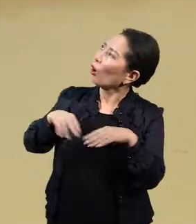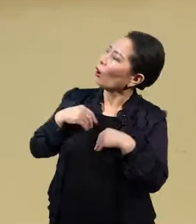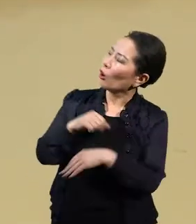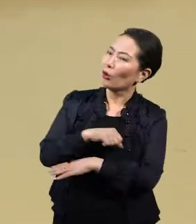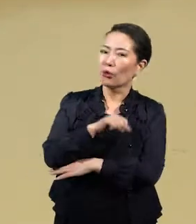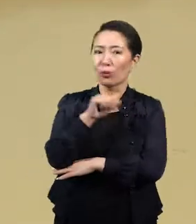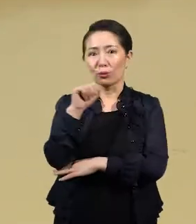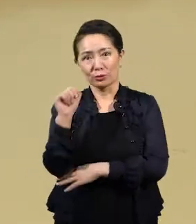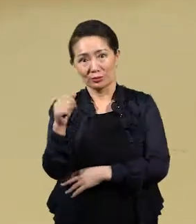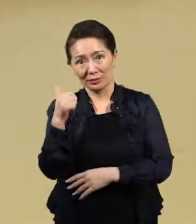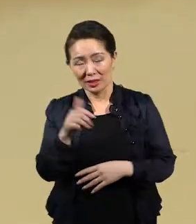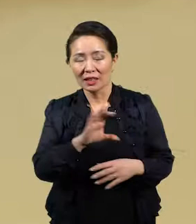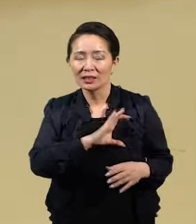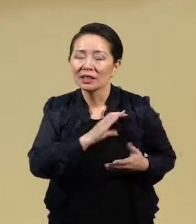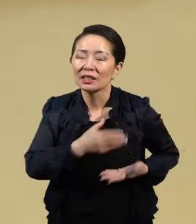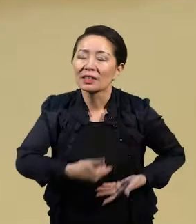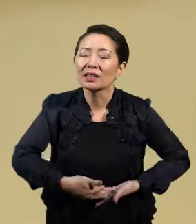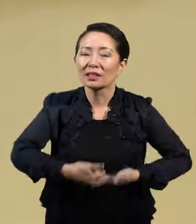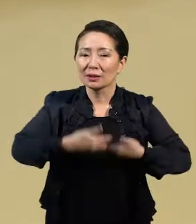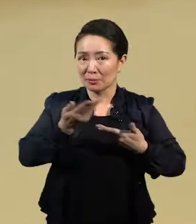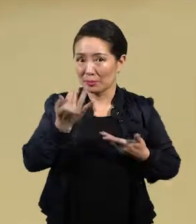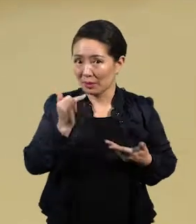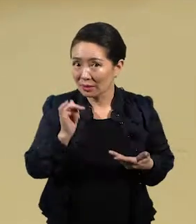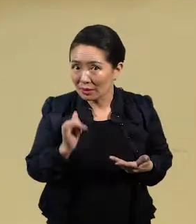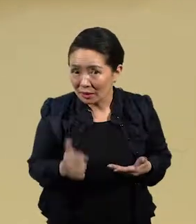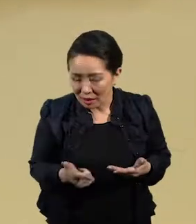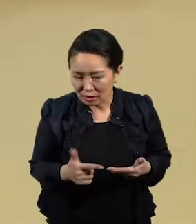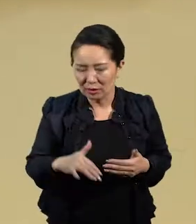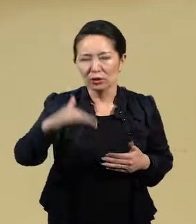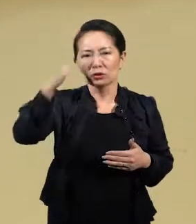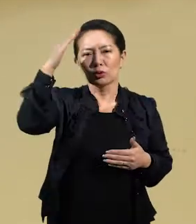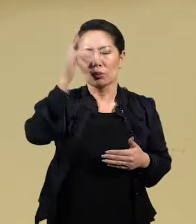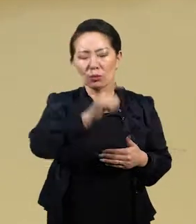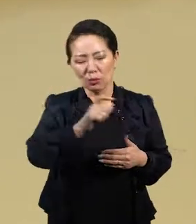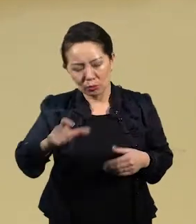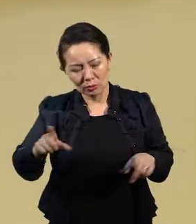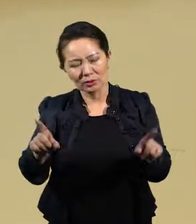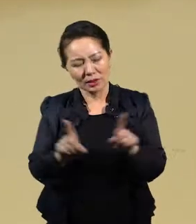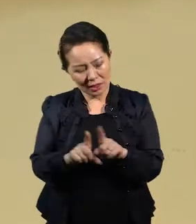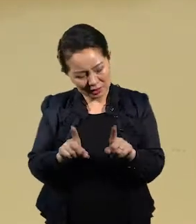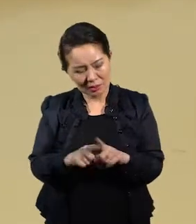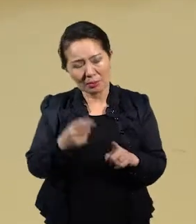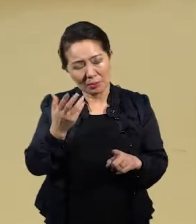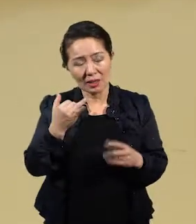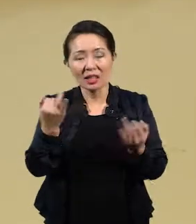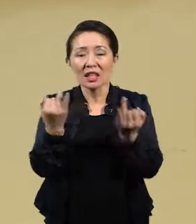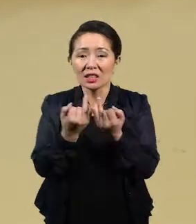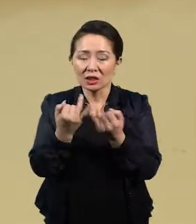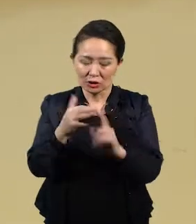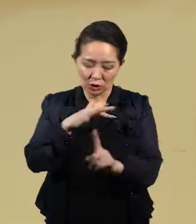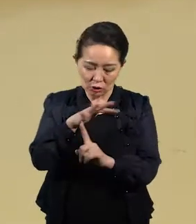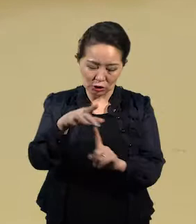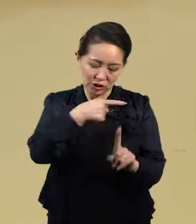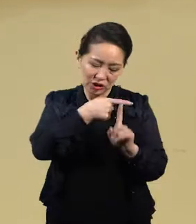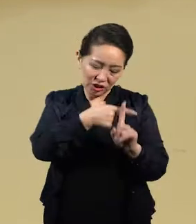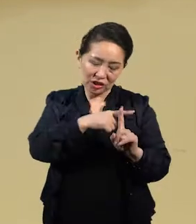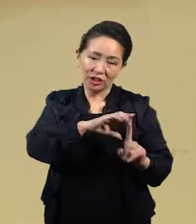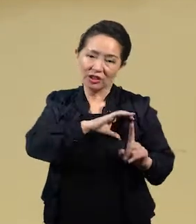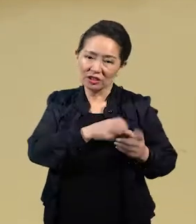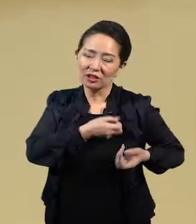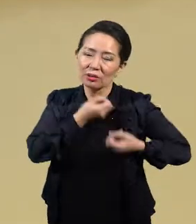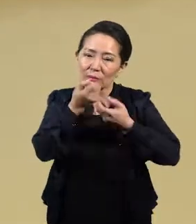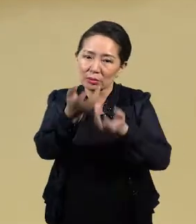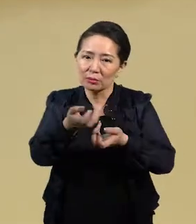урамшаад цаашаа явах сэтгэлийн дэм тэнхээтэй болдог. Тэгээ том хүмүүс ч гэсэн адилхан байдаг учраас захим орчинд эрэг сэтгэлийг одоо илүү